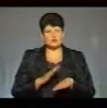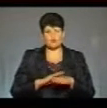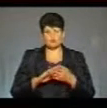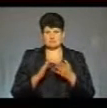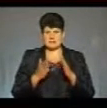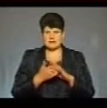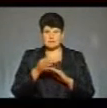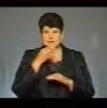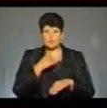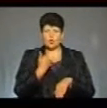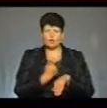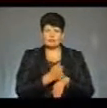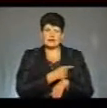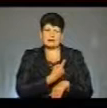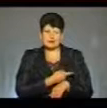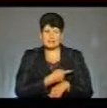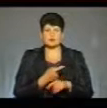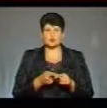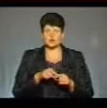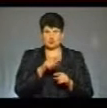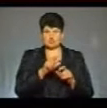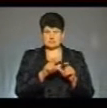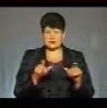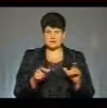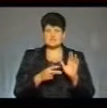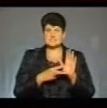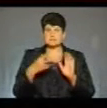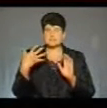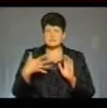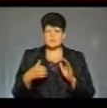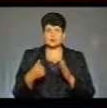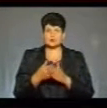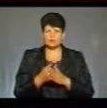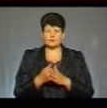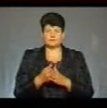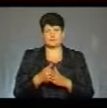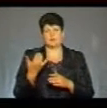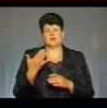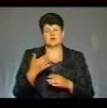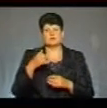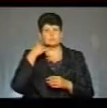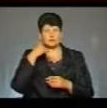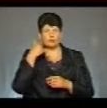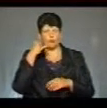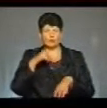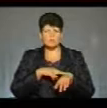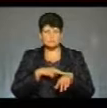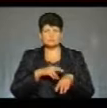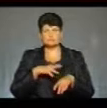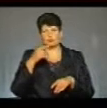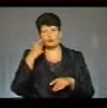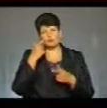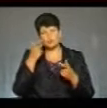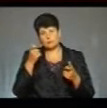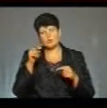стані, повідомив головний лікар цього закладу Василь Бліхар. У 7:50 до чергової частини Тернопільського райвідділку поліції надійшло повідомлення про те, що